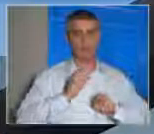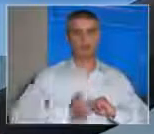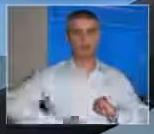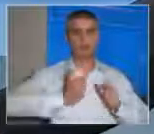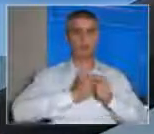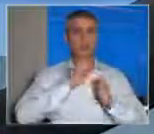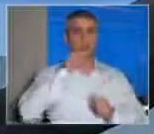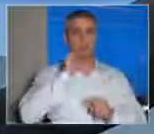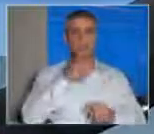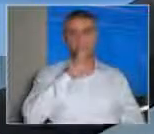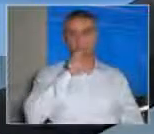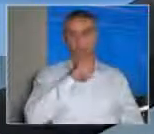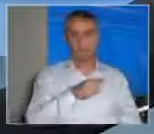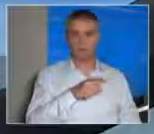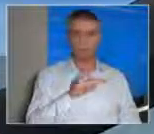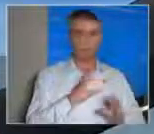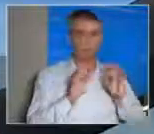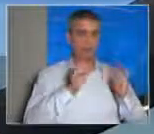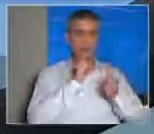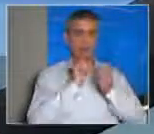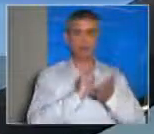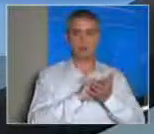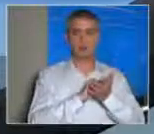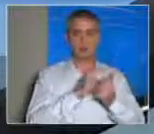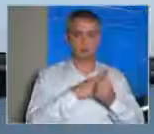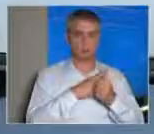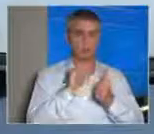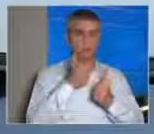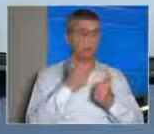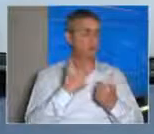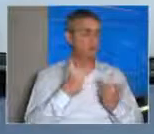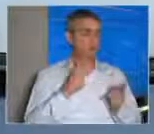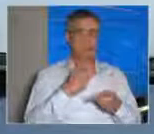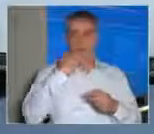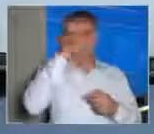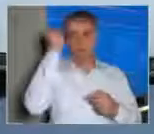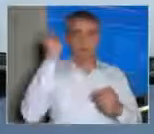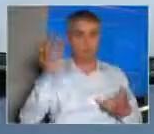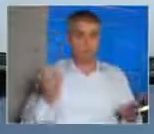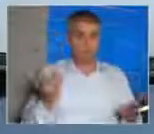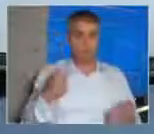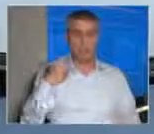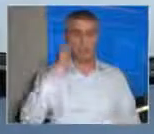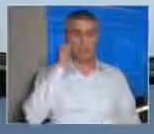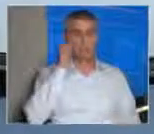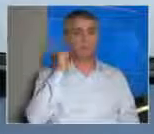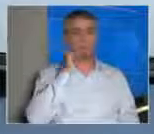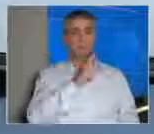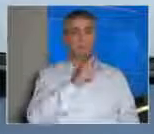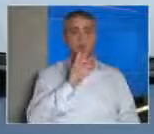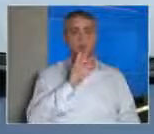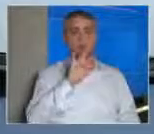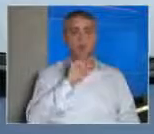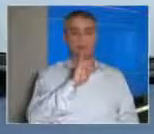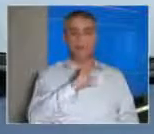ראשי כחול לבן באופן שבו הם דיברו. זה התחיל מהרעיונות לעיתונאים. קודם כל, יש דבר שאני לא יכול לשכוח אותו. גבי אשכנזי מתייצב מול רחלי